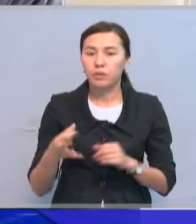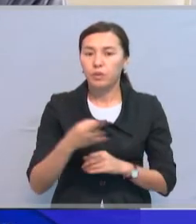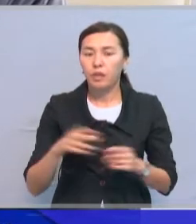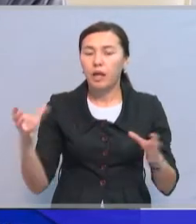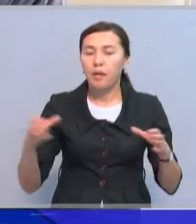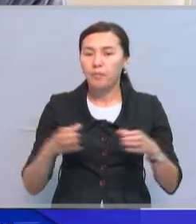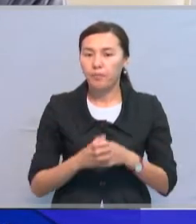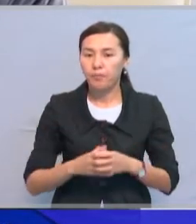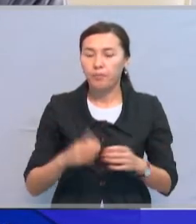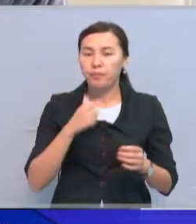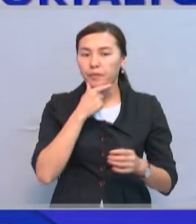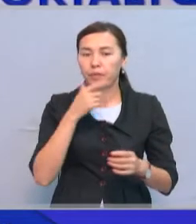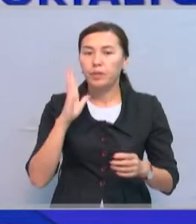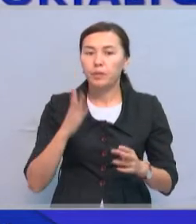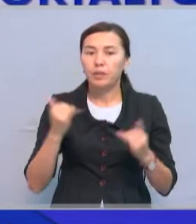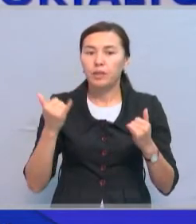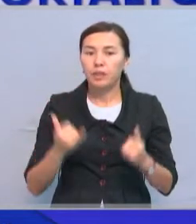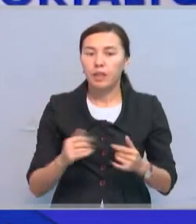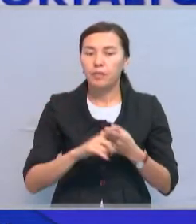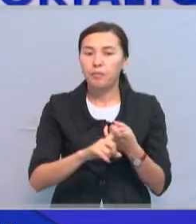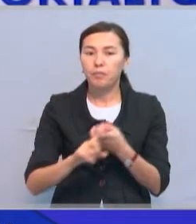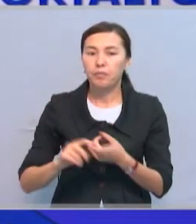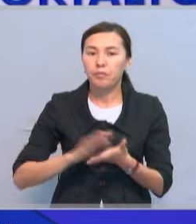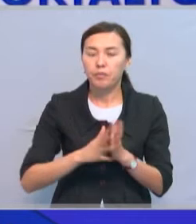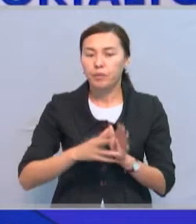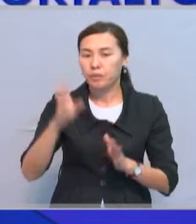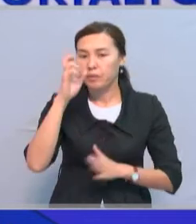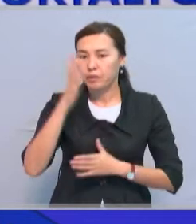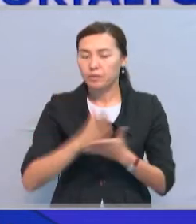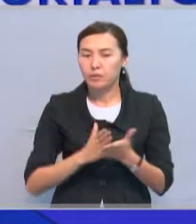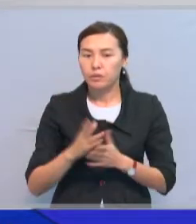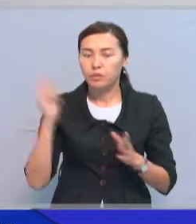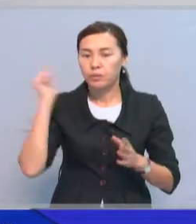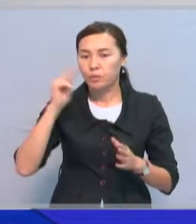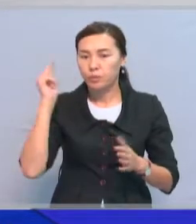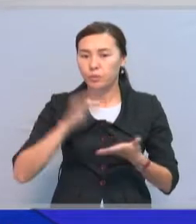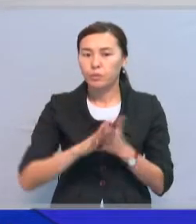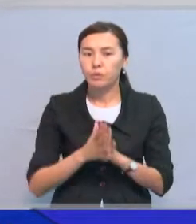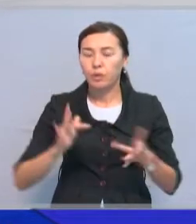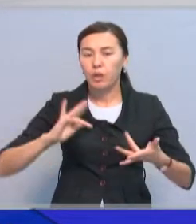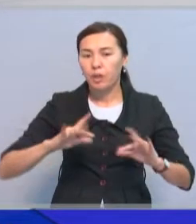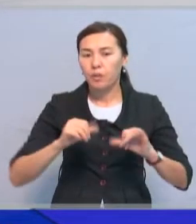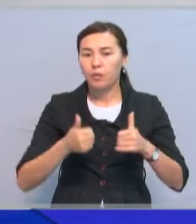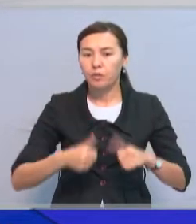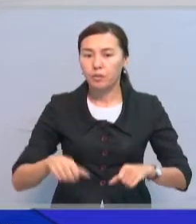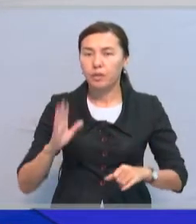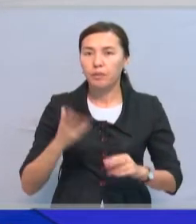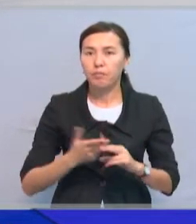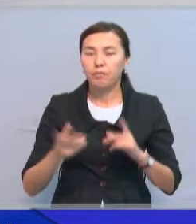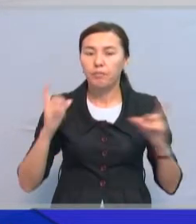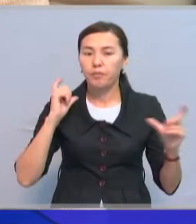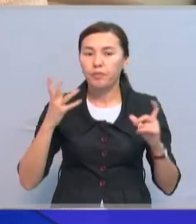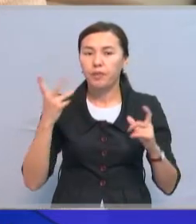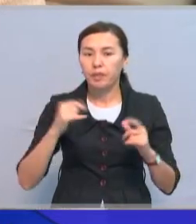өңірлік компоненттерге басымдық береді. Қазіргі пандемия жағдайында мемлекеттік қызметшілерді оқыту үрдісі онлайн форматта жүргізіледі.